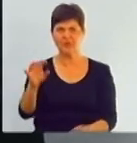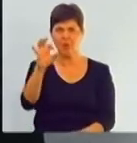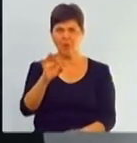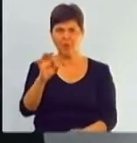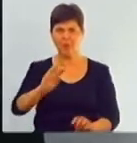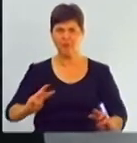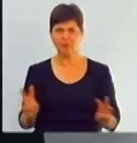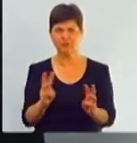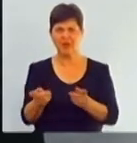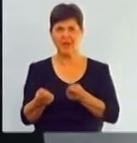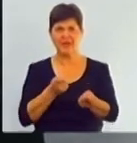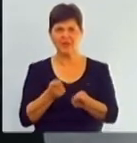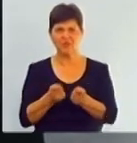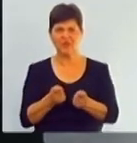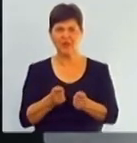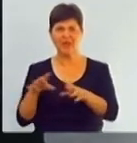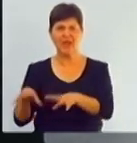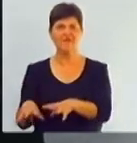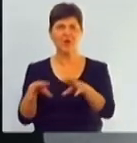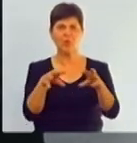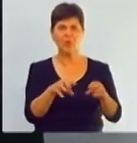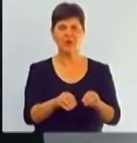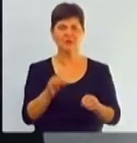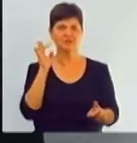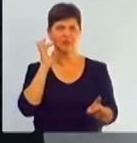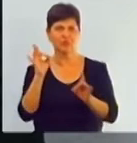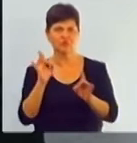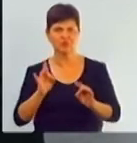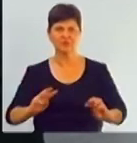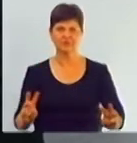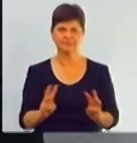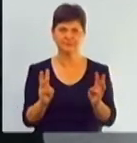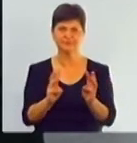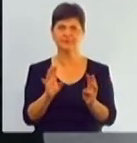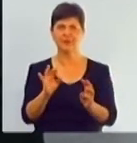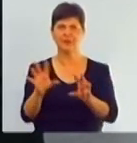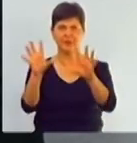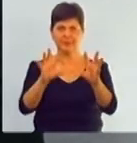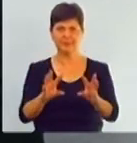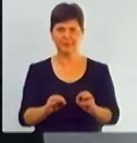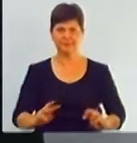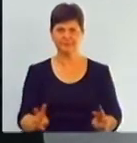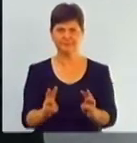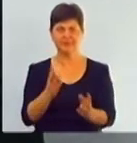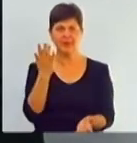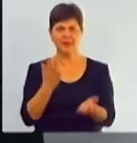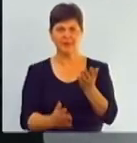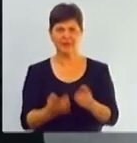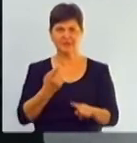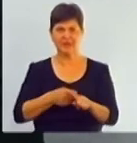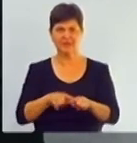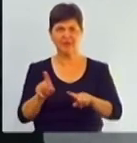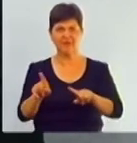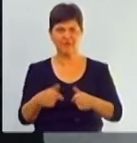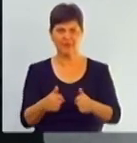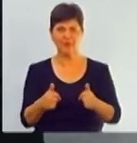керування евакуацією, автоматична пожежна сигналізація, автоматична система пожежогасіння. Тобто у разі, якщо дані вимоги на